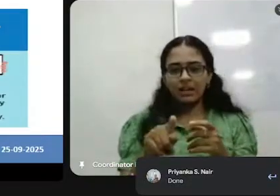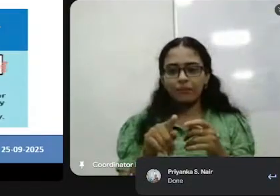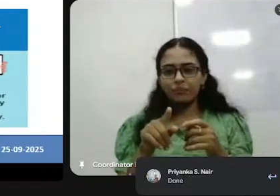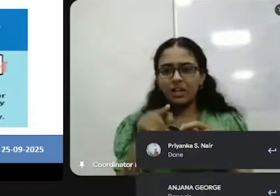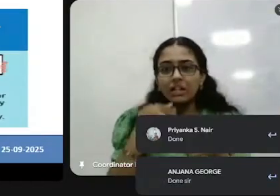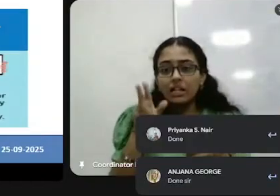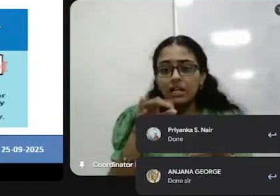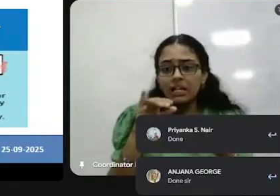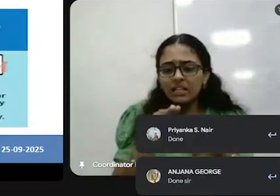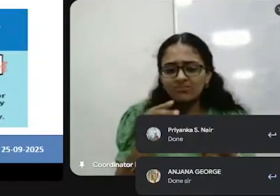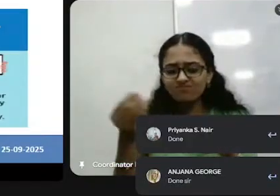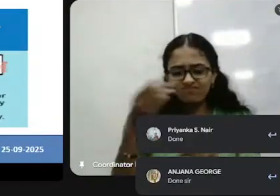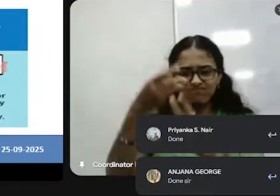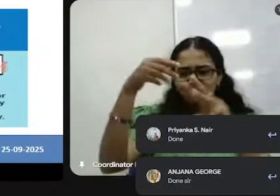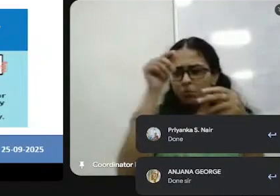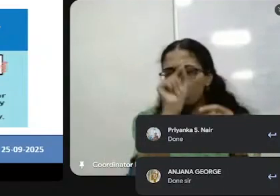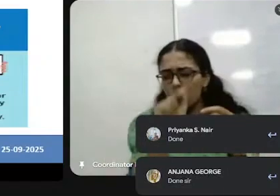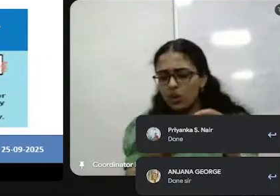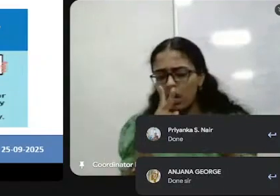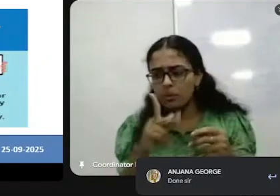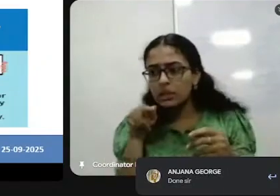കാര്യങ്ങൾ കാണുമ്പോൾ നമ്മൾ എടുക്കേണ്ട